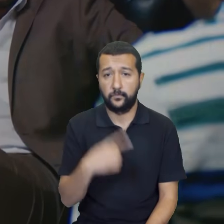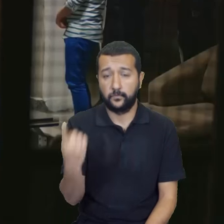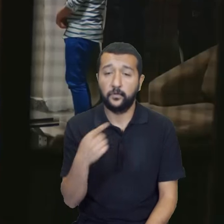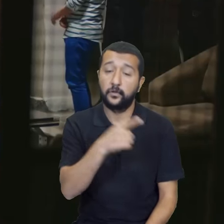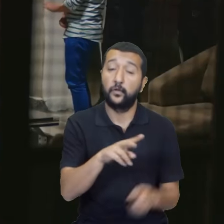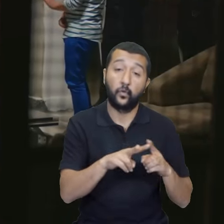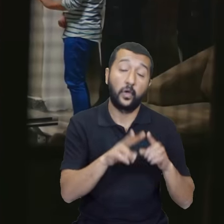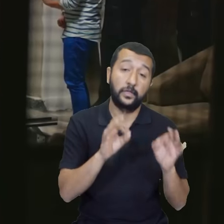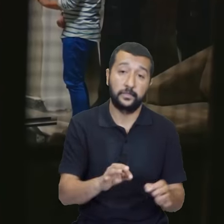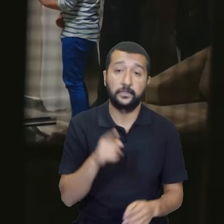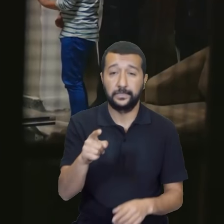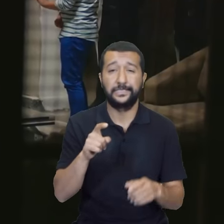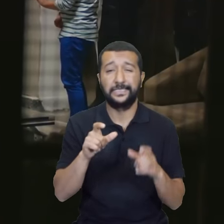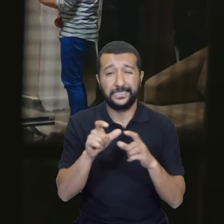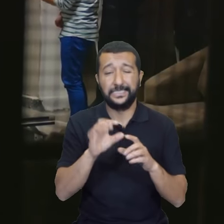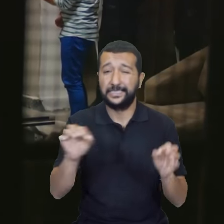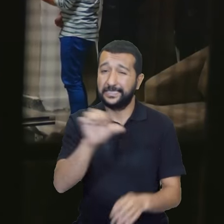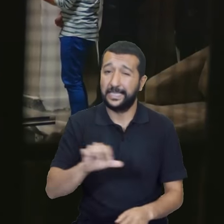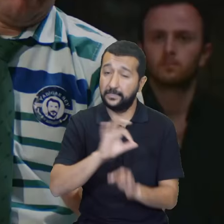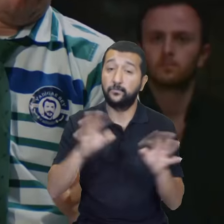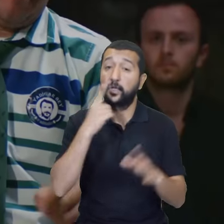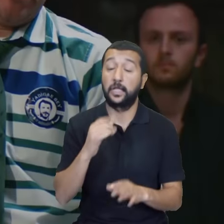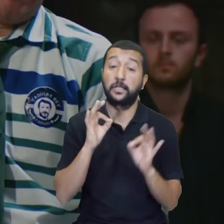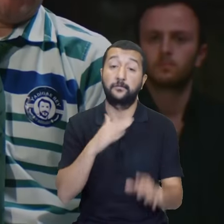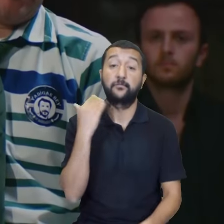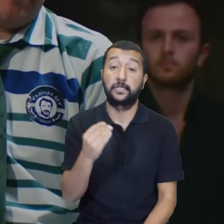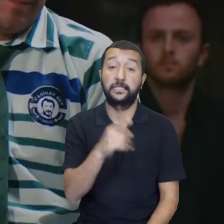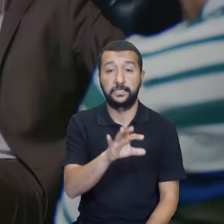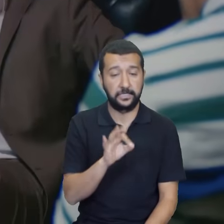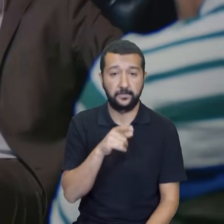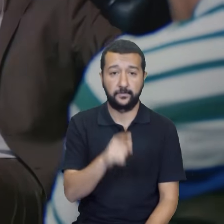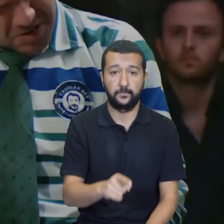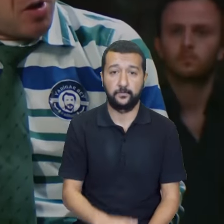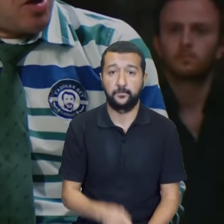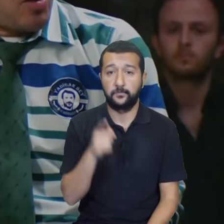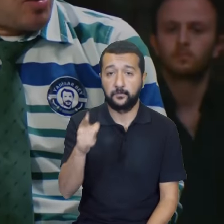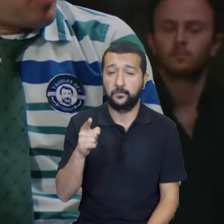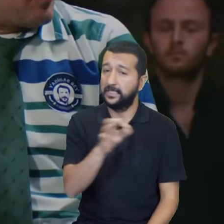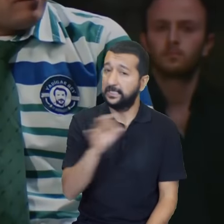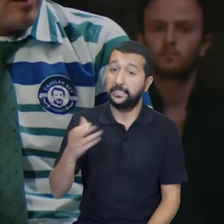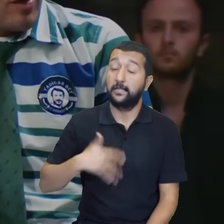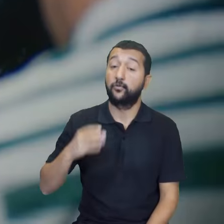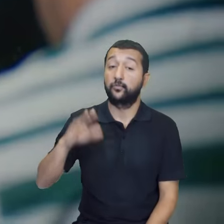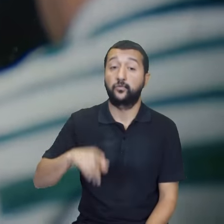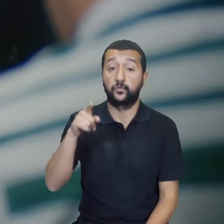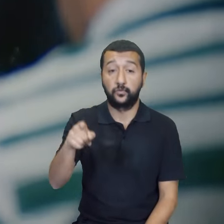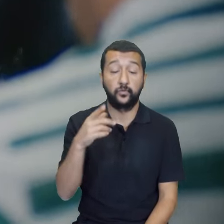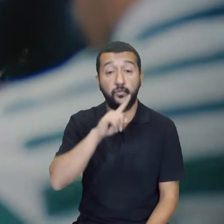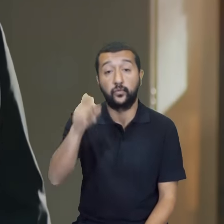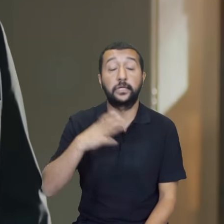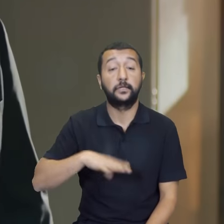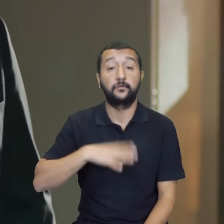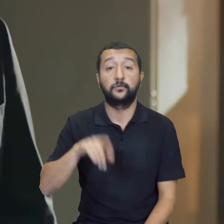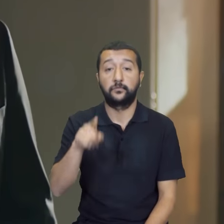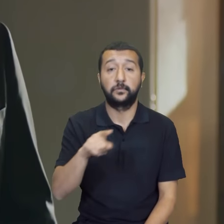Sadece nuar. Sinirsiz, yağsız, muazzam bir et. İyi tercih. Hiç sevmiyorum ben bu çocuğu. Sor bakalım ne